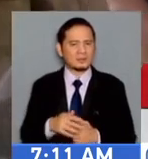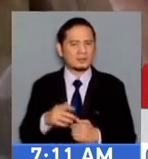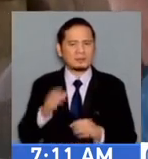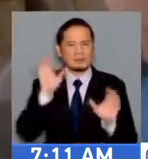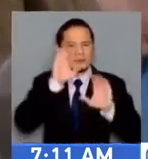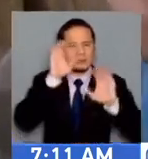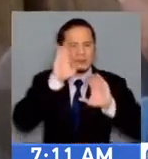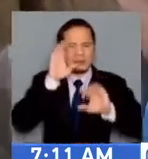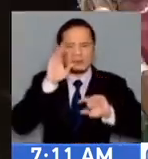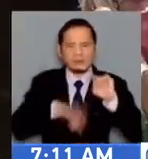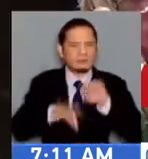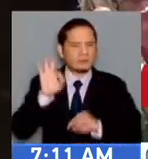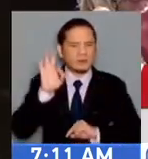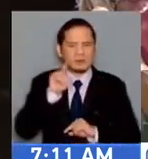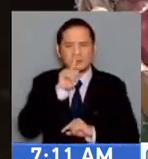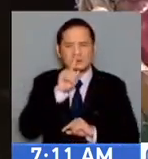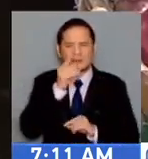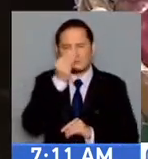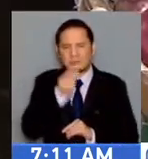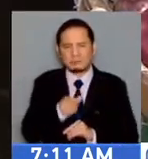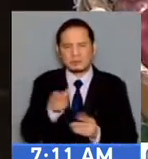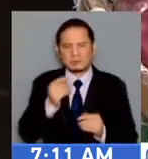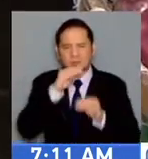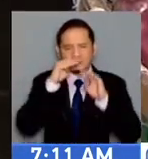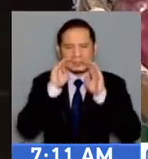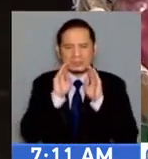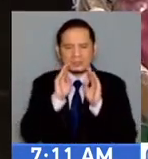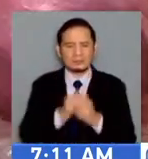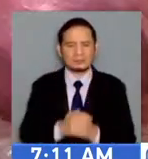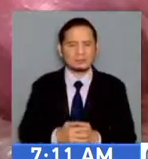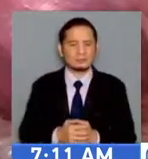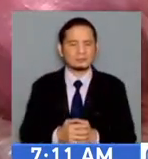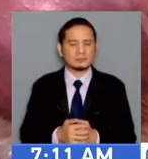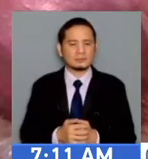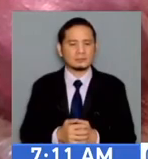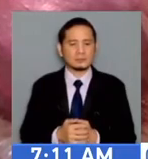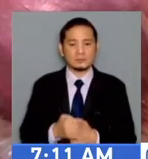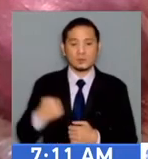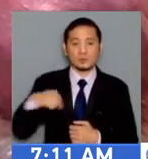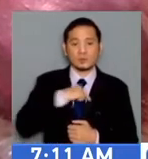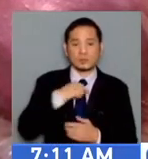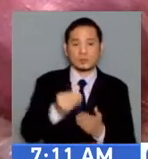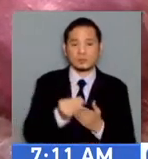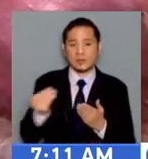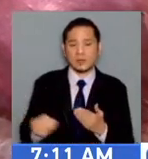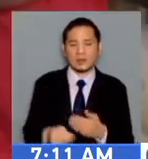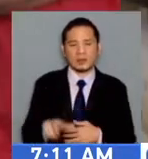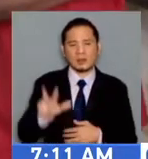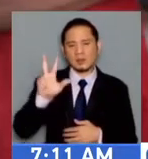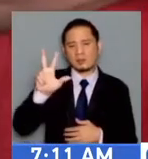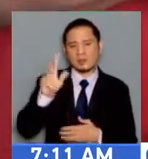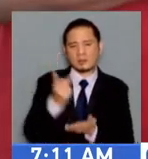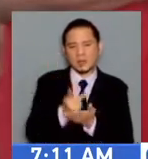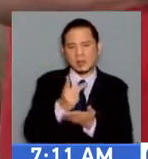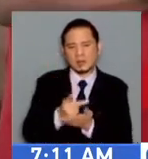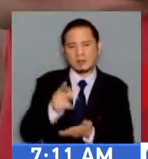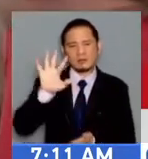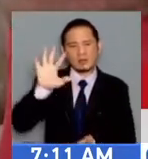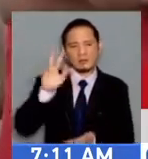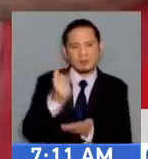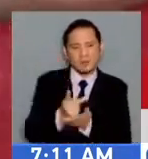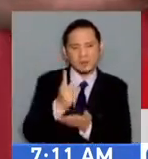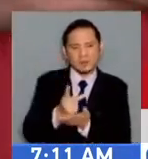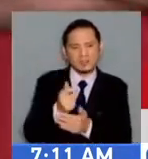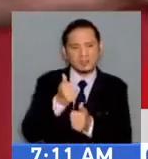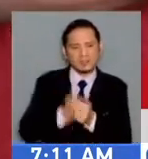mahal, nakakalungkot. Dati po kasi ang bili lang po namin dyan, 3 piso, 5 piso. Ngayon po sa 10